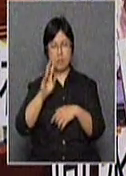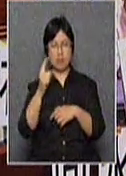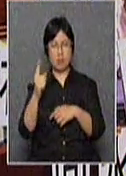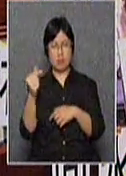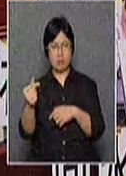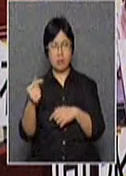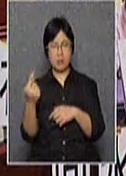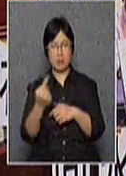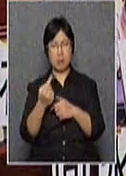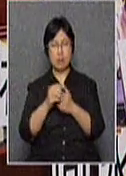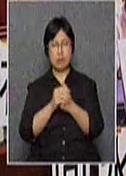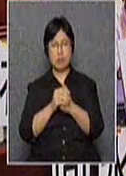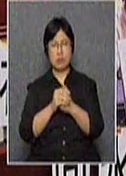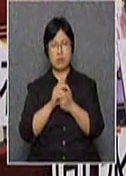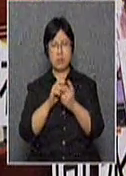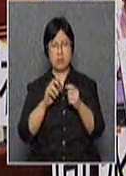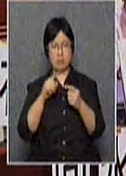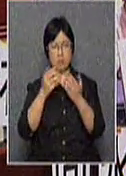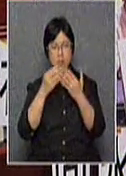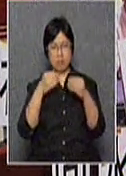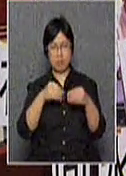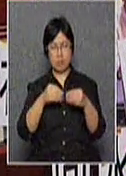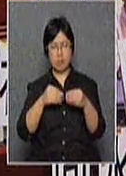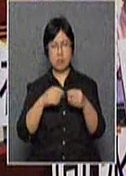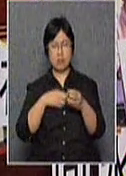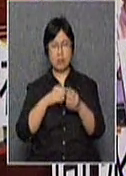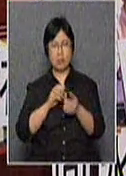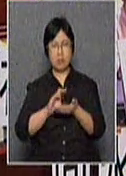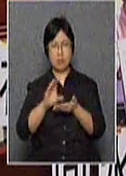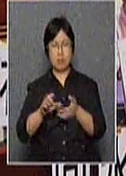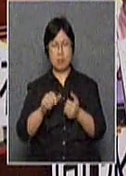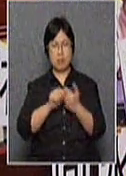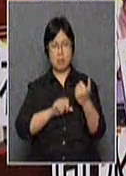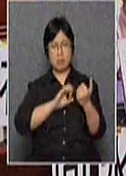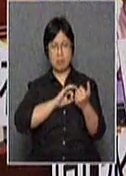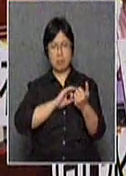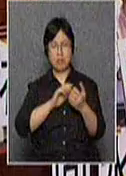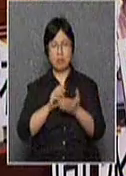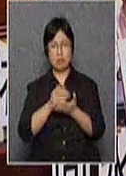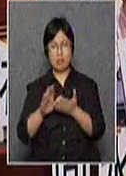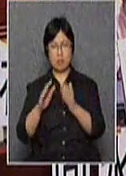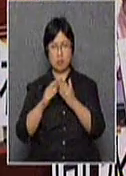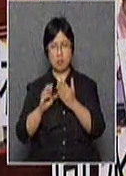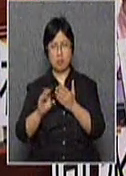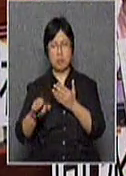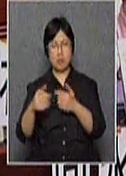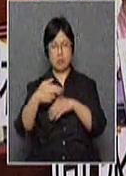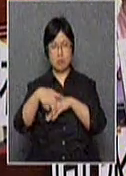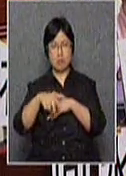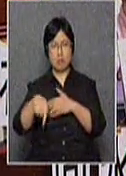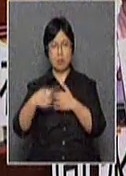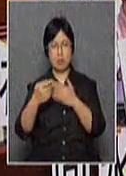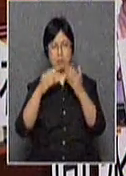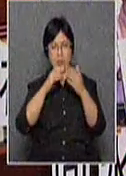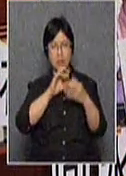5410萬，相當於大學教育資助委員會除居所資助計劃外與房屋